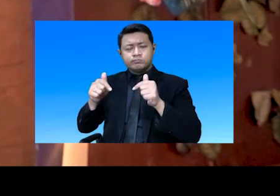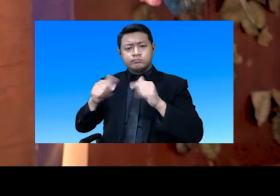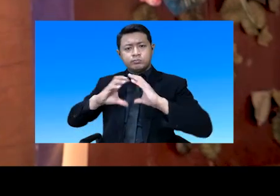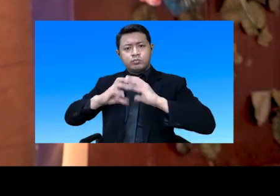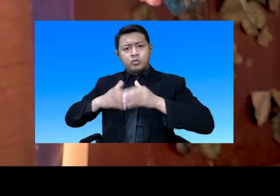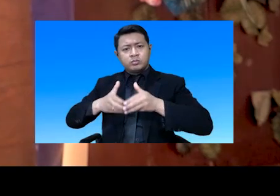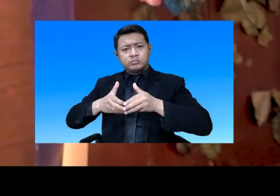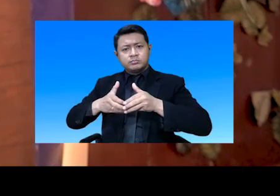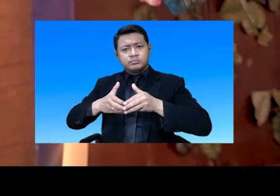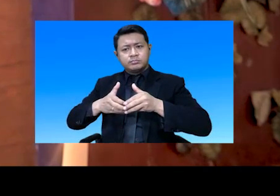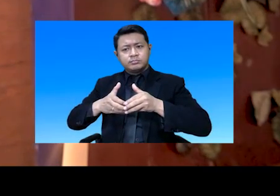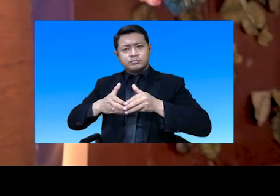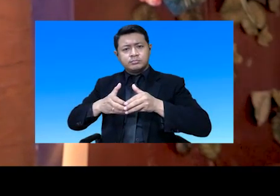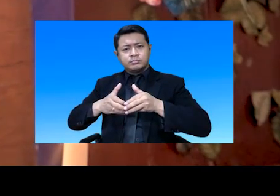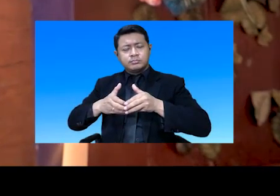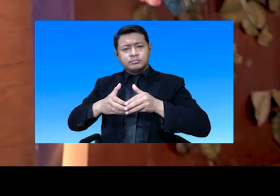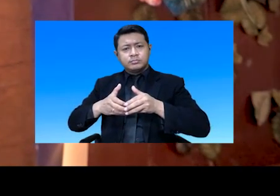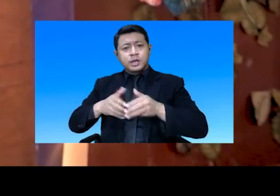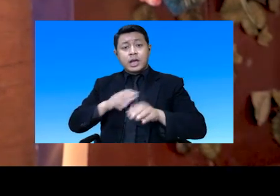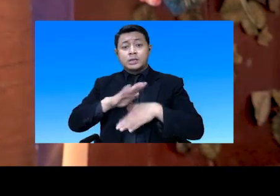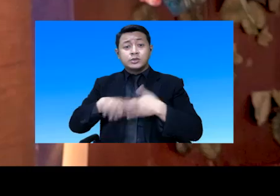tidak ada yang kebetulan.